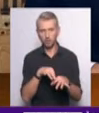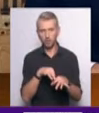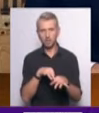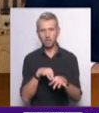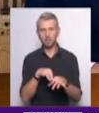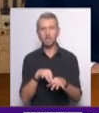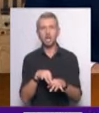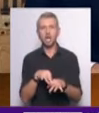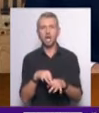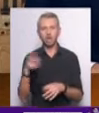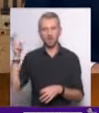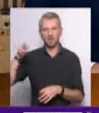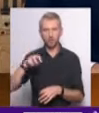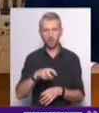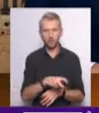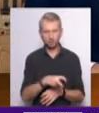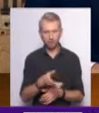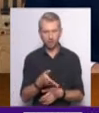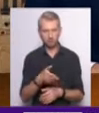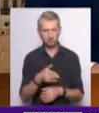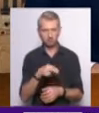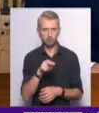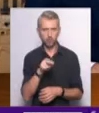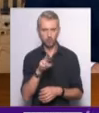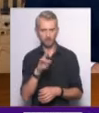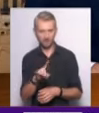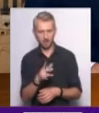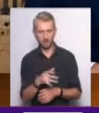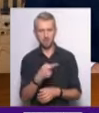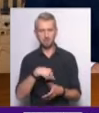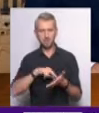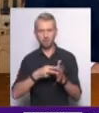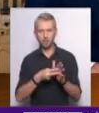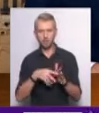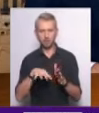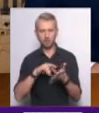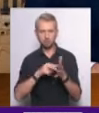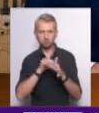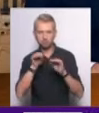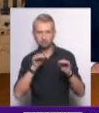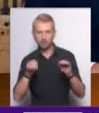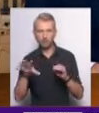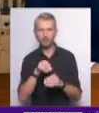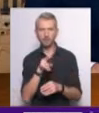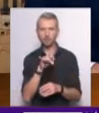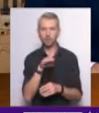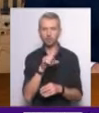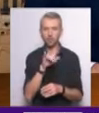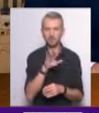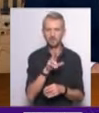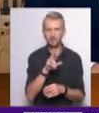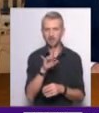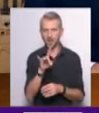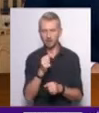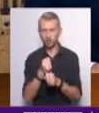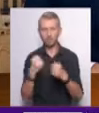гірськолизної траси в Протасовому Яру. І ми планували весь Протасів Яр зробити спортивним